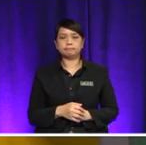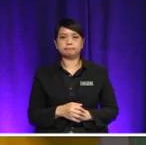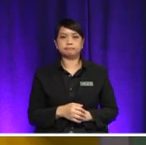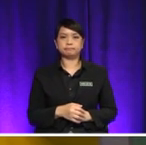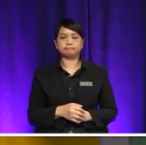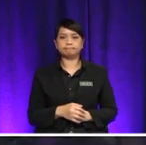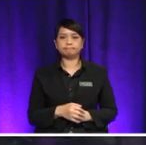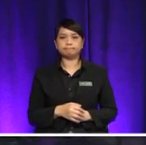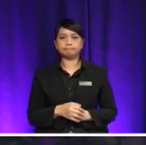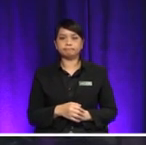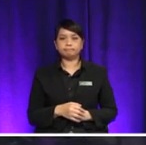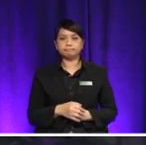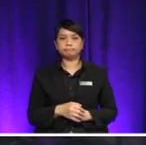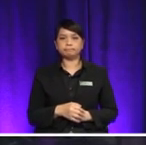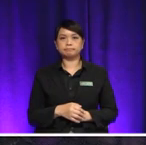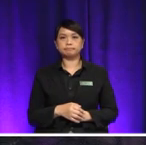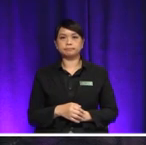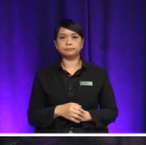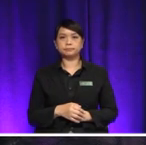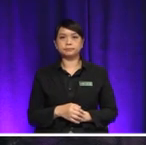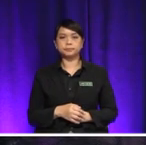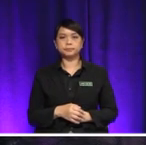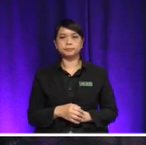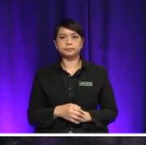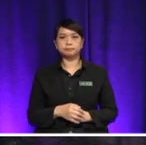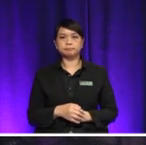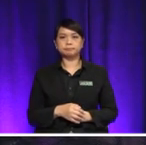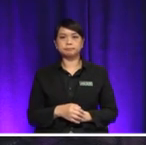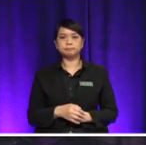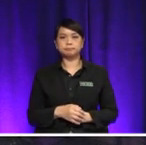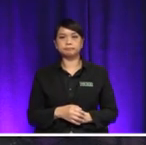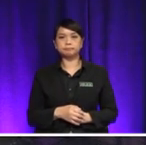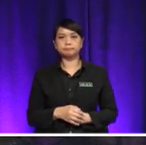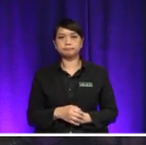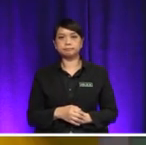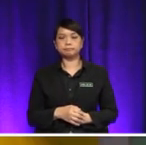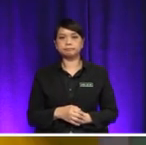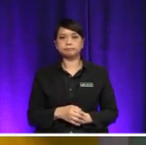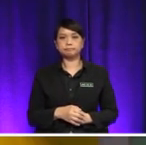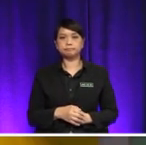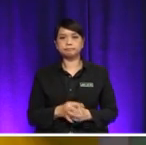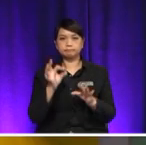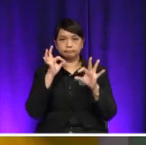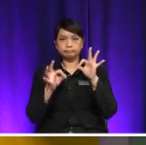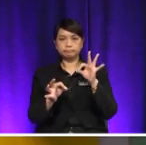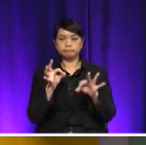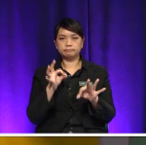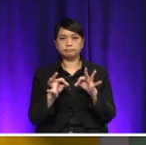Oke 2017 itu adalah tahun asasnya Oke so jika